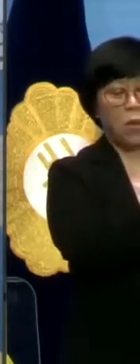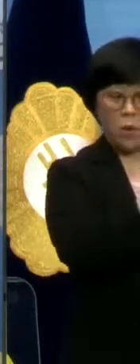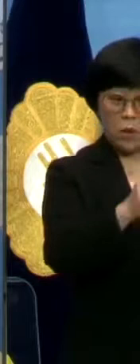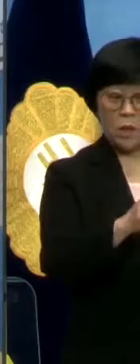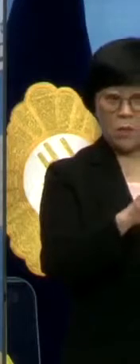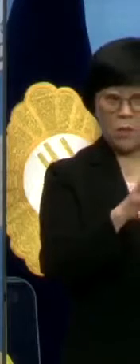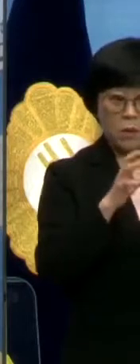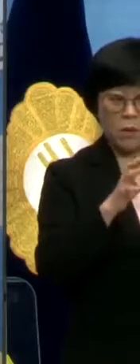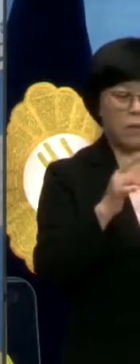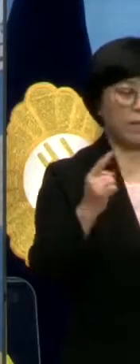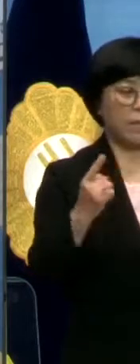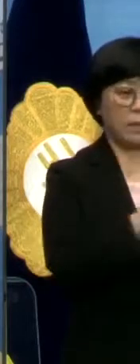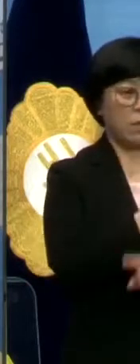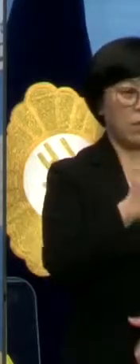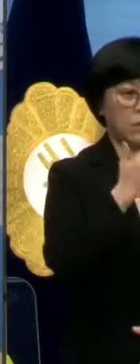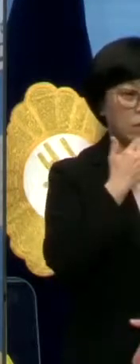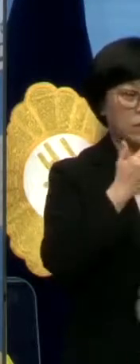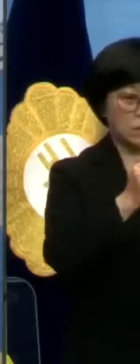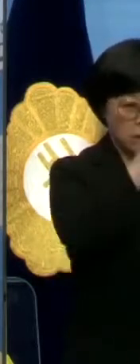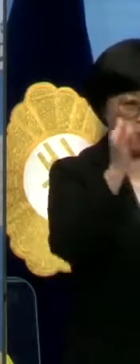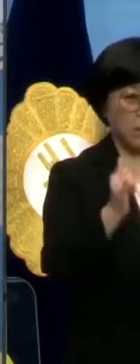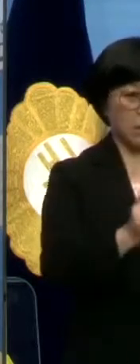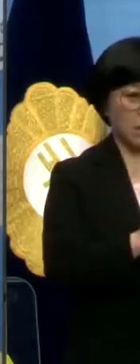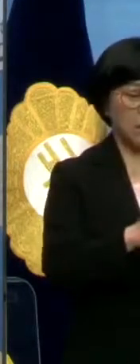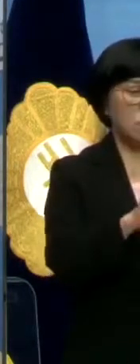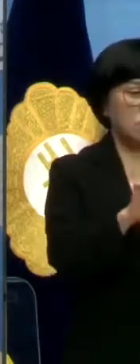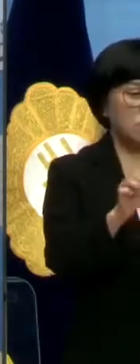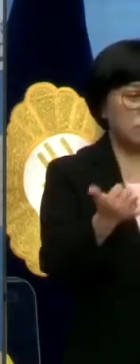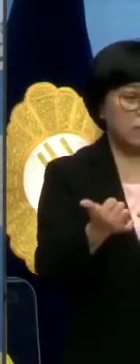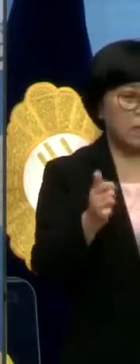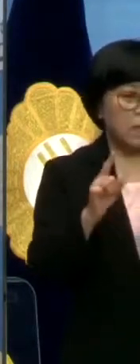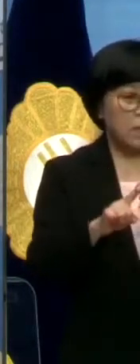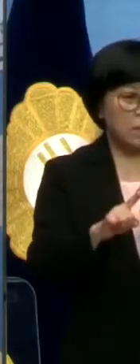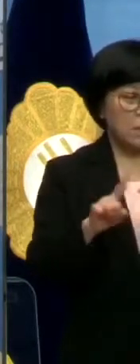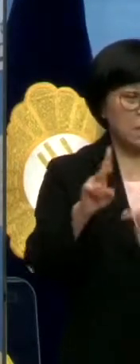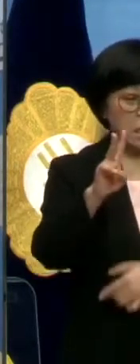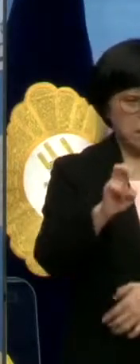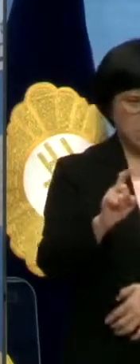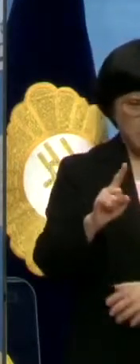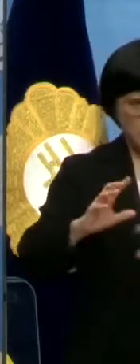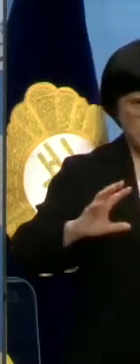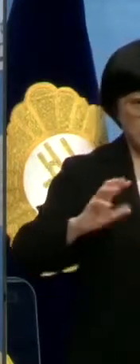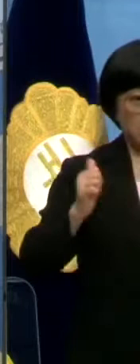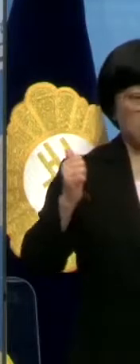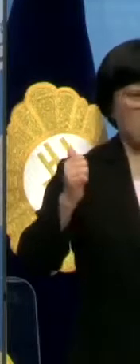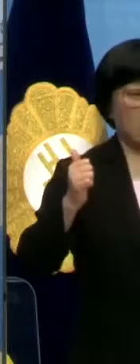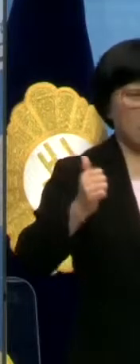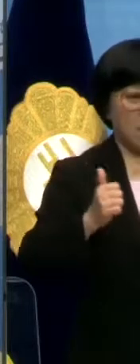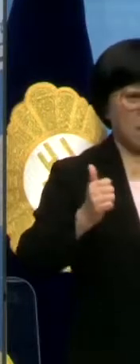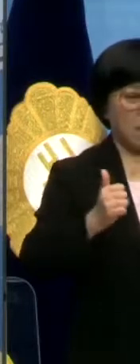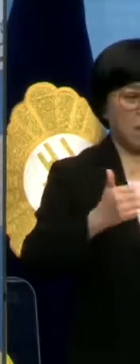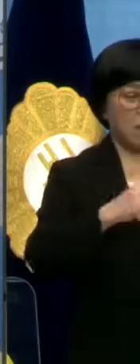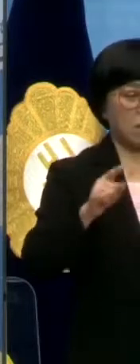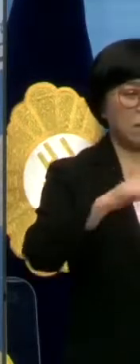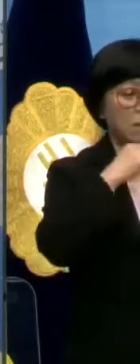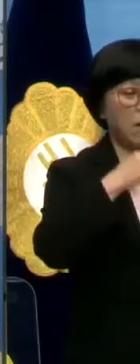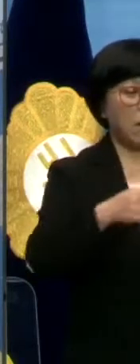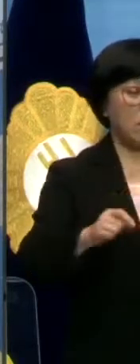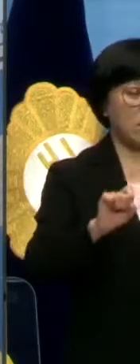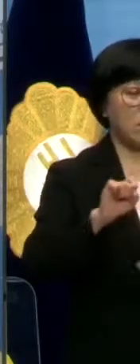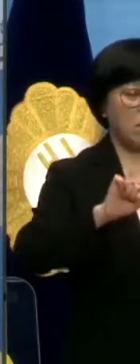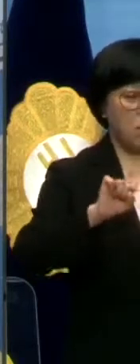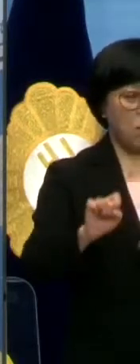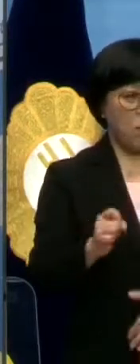바뀌지 않았던 것이고 이것은 사회가 이 죽음이 바로 21대 국회에게 중대재해기업처벌법